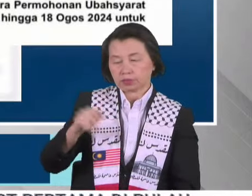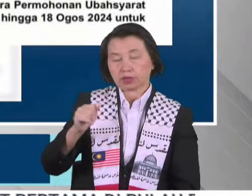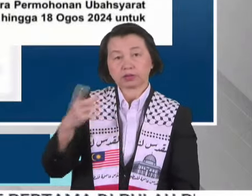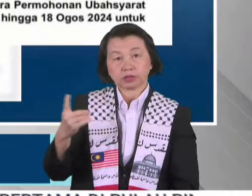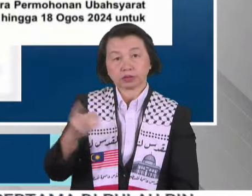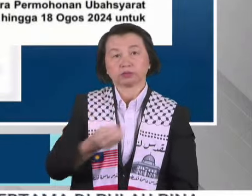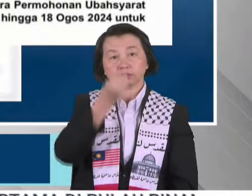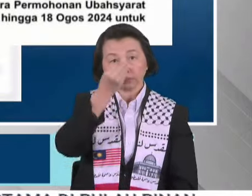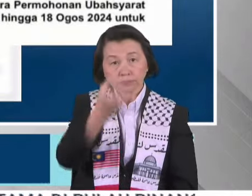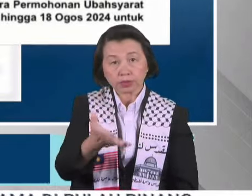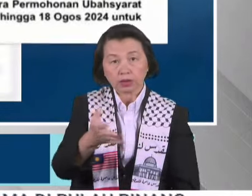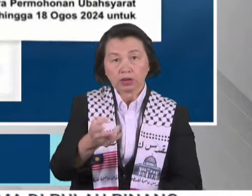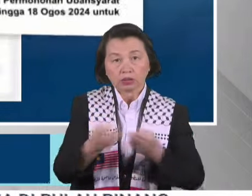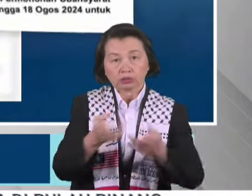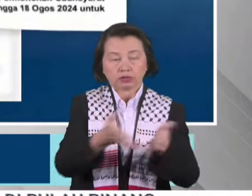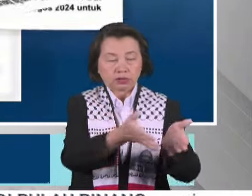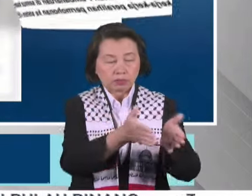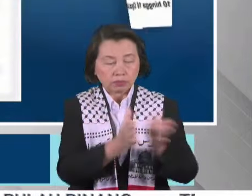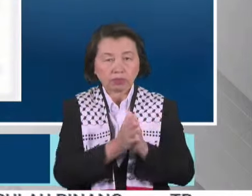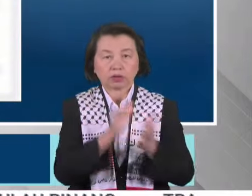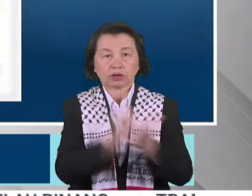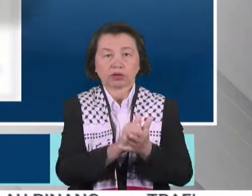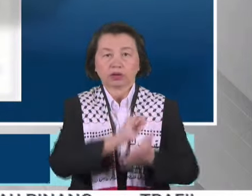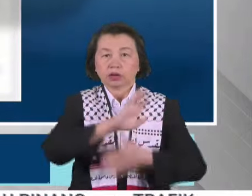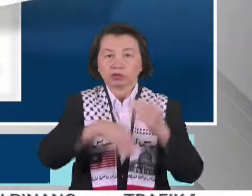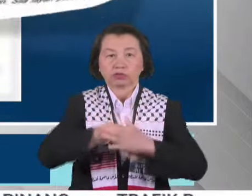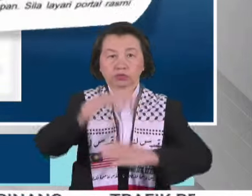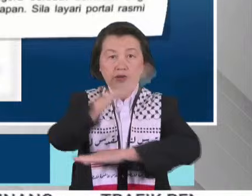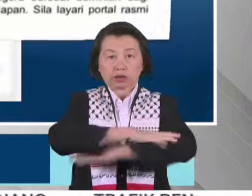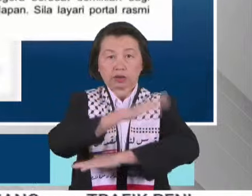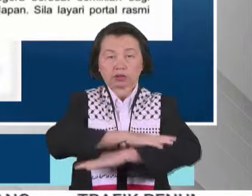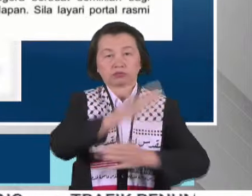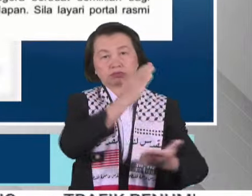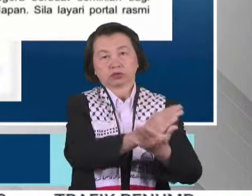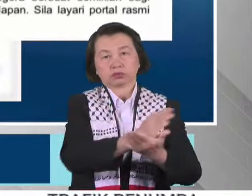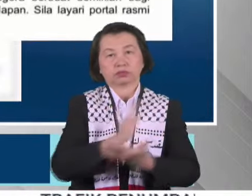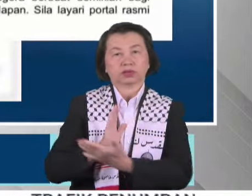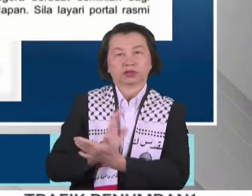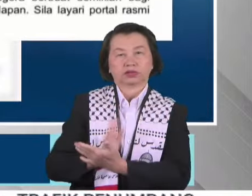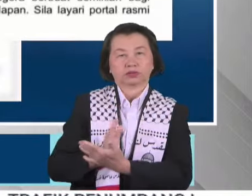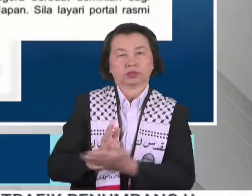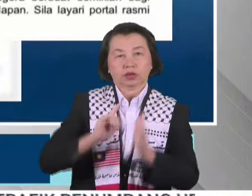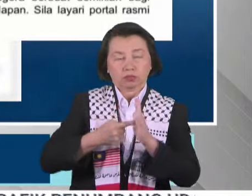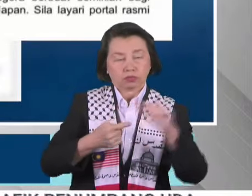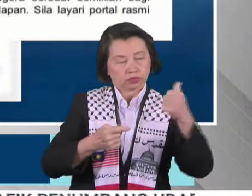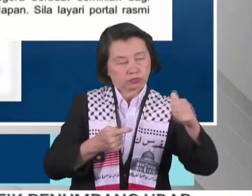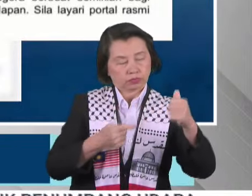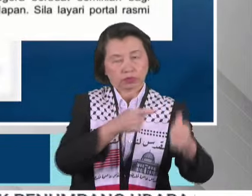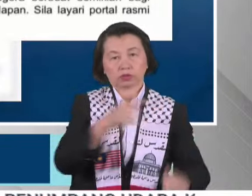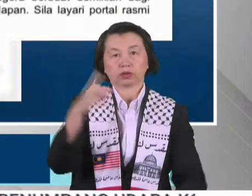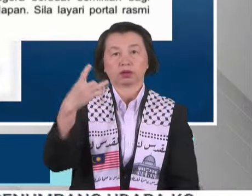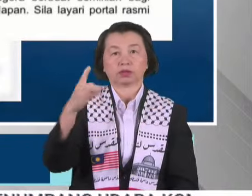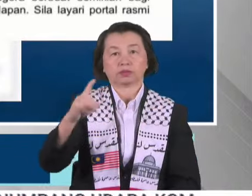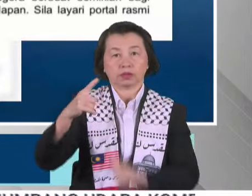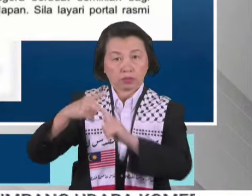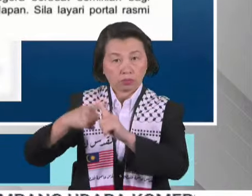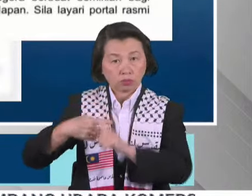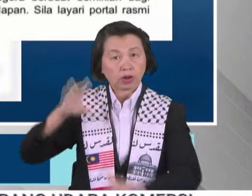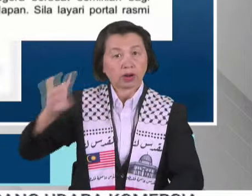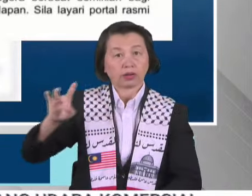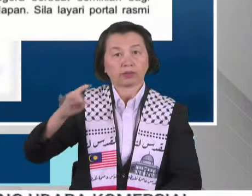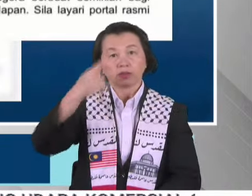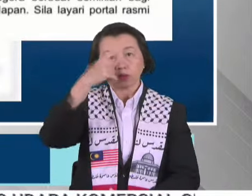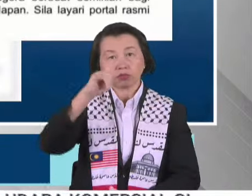APAD memberitahu urusan permohonan berkenaan di semua kaunter dihentikan sementara bermula 10 hingga 18 Ogos